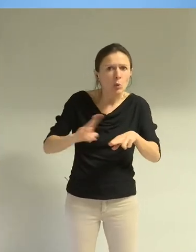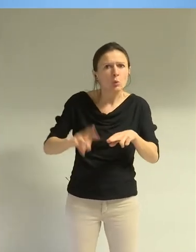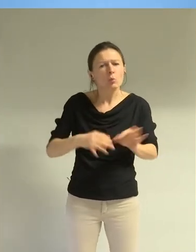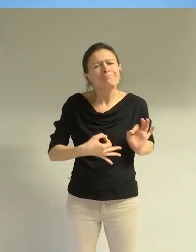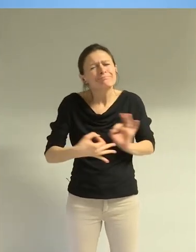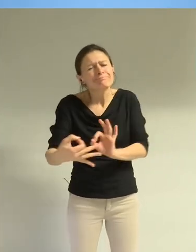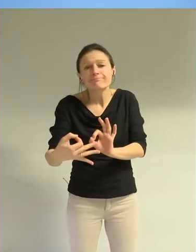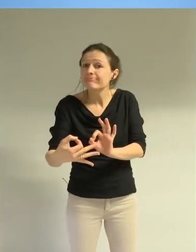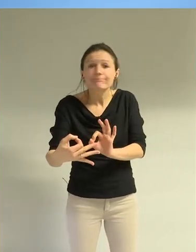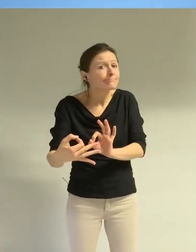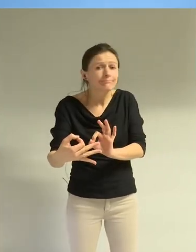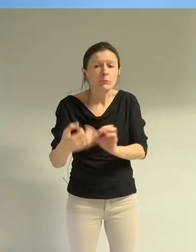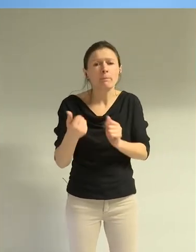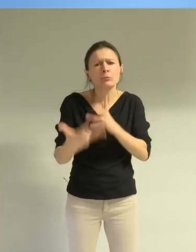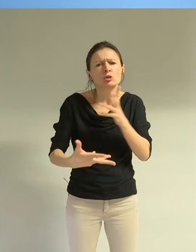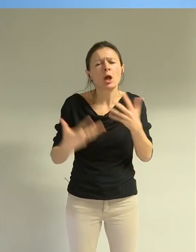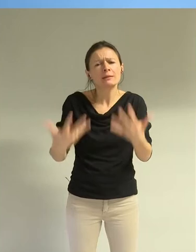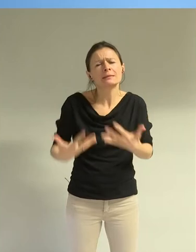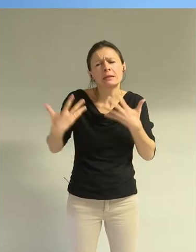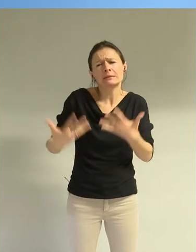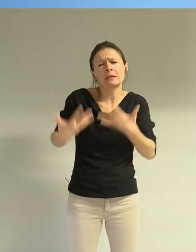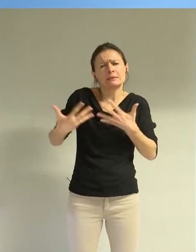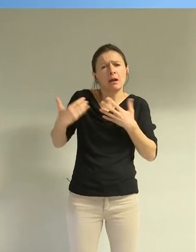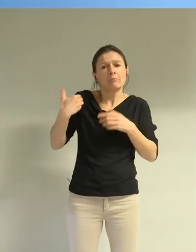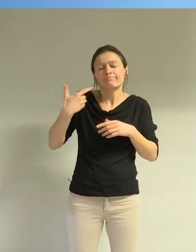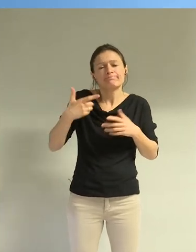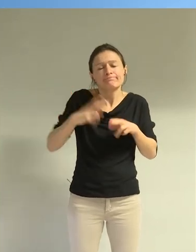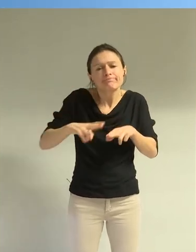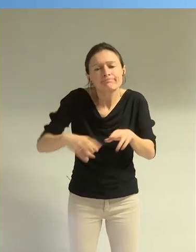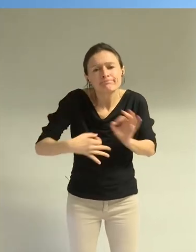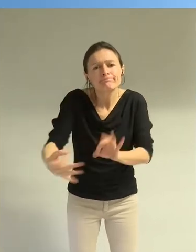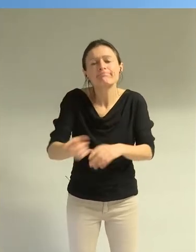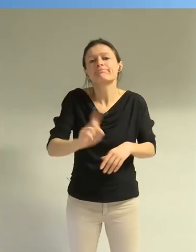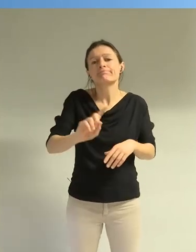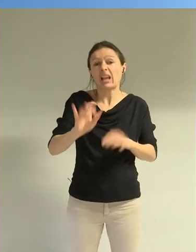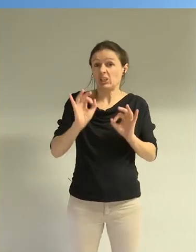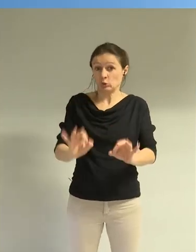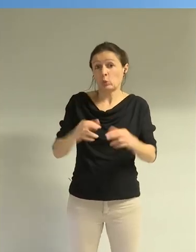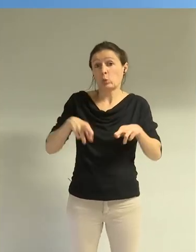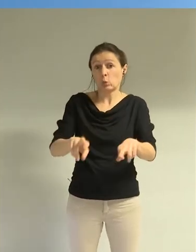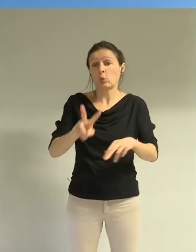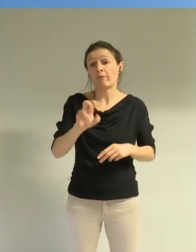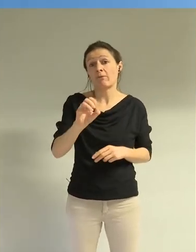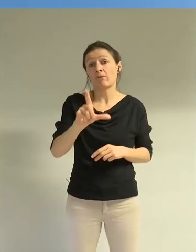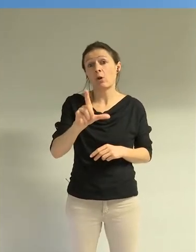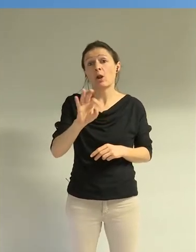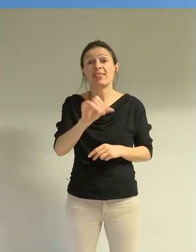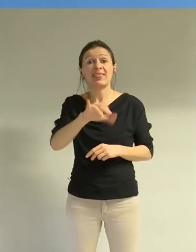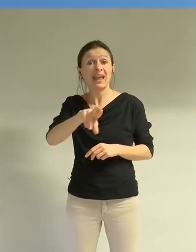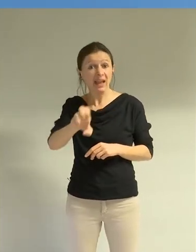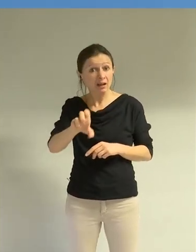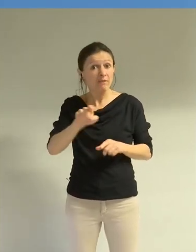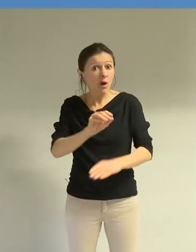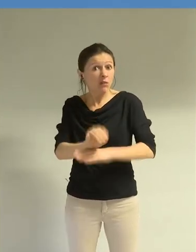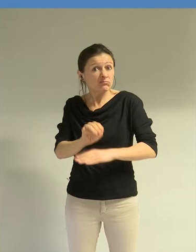et ont déployé de nouveaux comme ça a été fait d'ailleurs dans le cas de la rue voltaire pour desservir en urgence par le chauffage urbain une